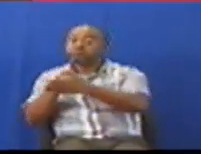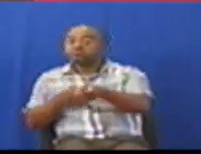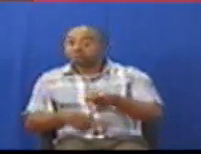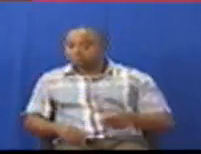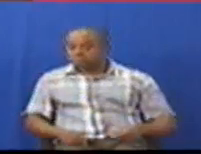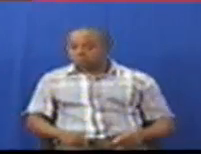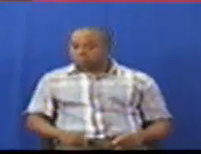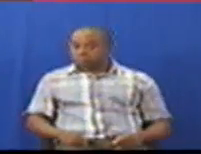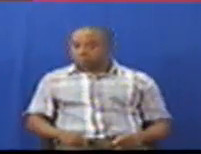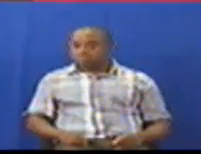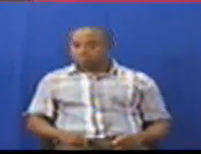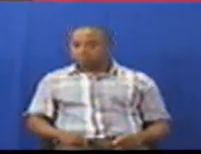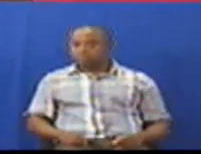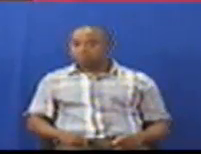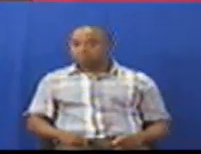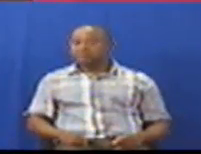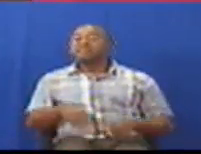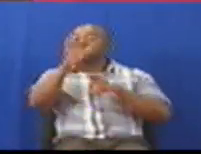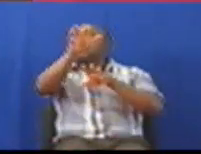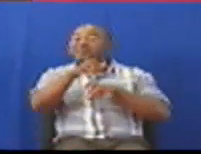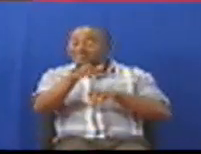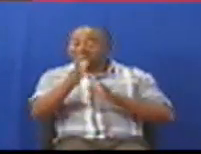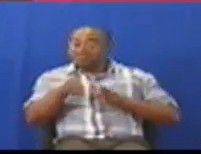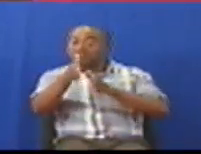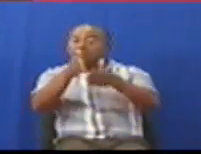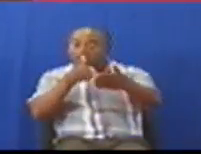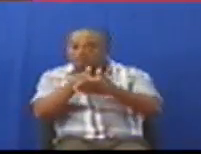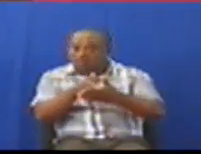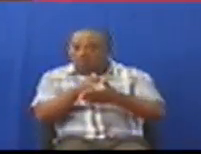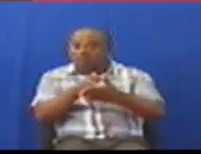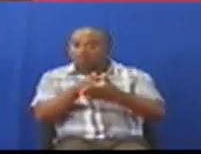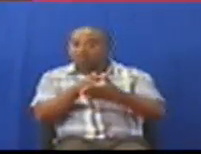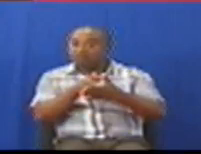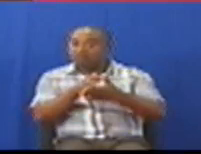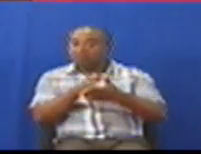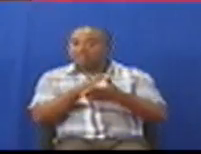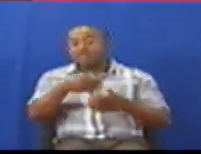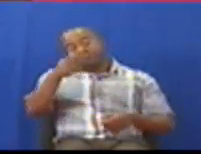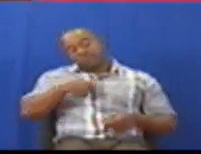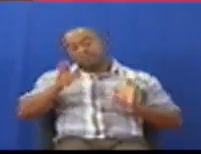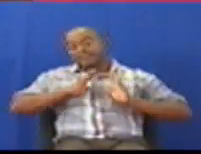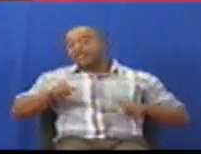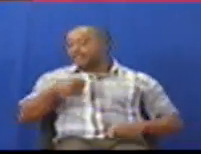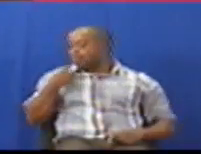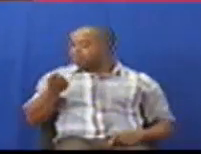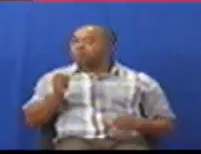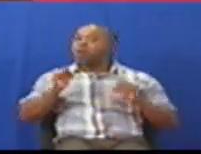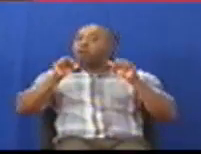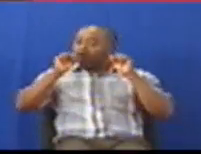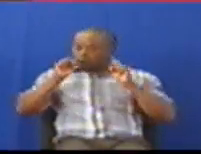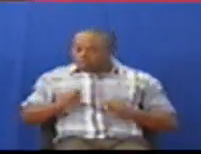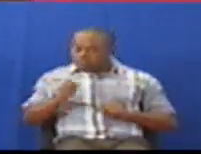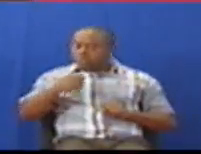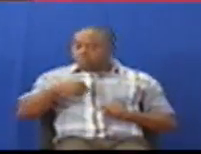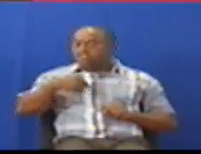Hazipitiki. Serengeti haipitiki. Unaona? Mimi nimesema lazima tuijue tafasiri